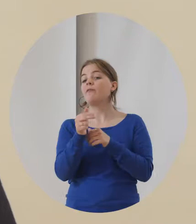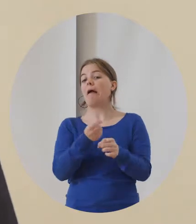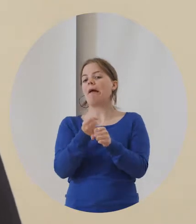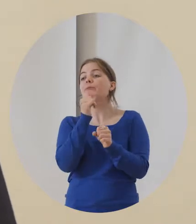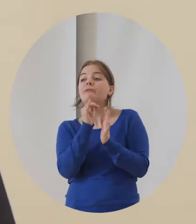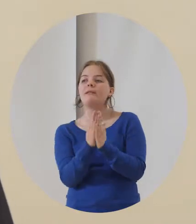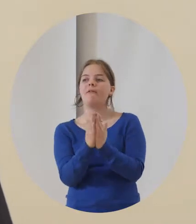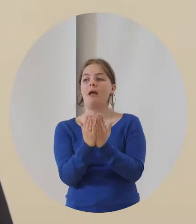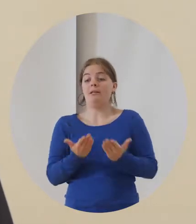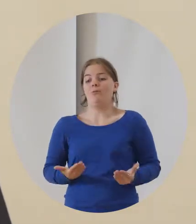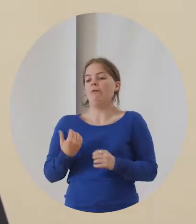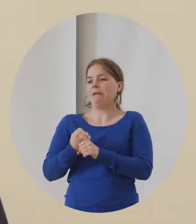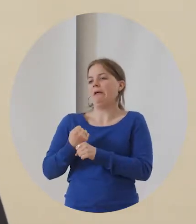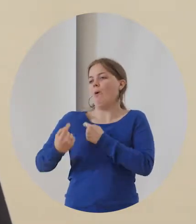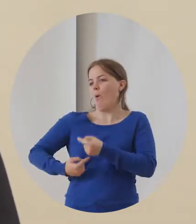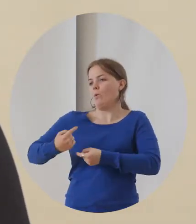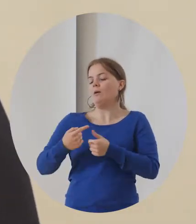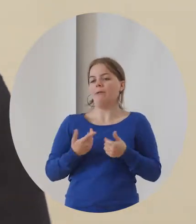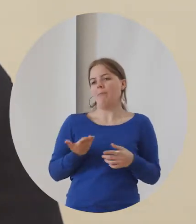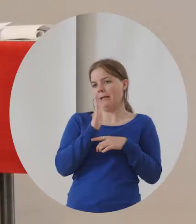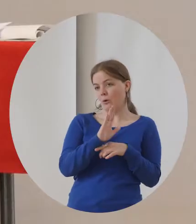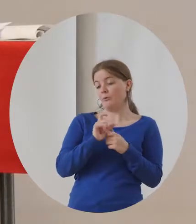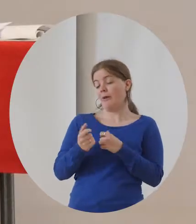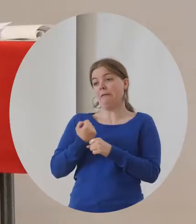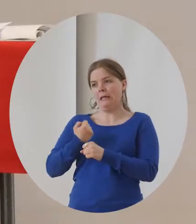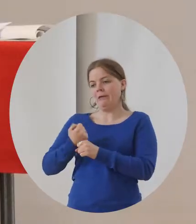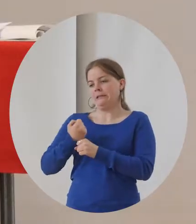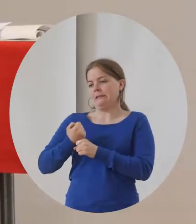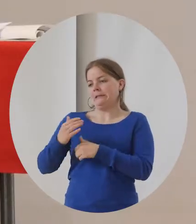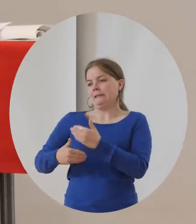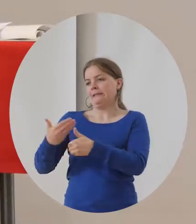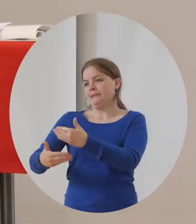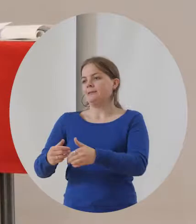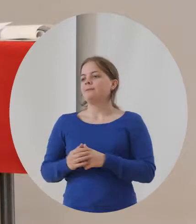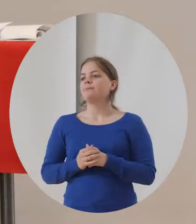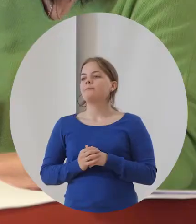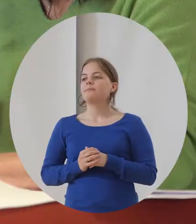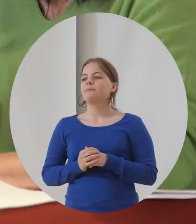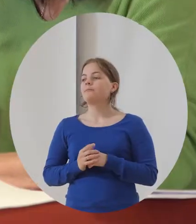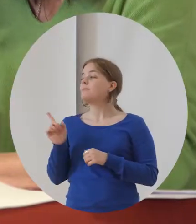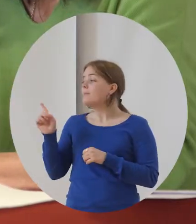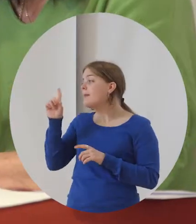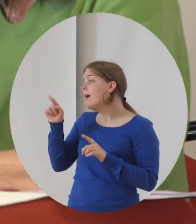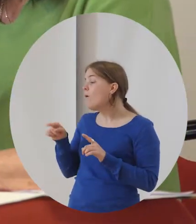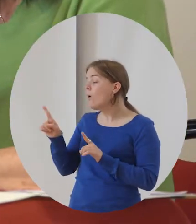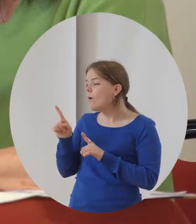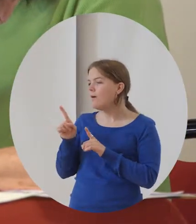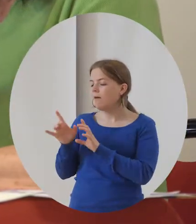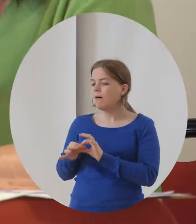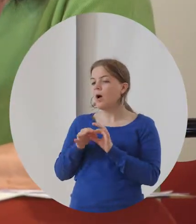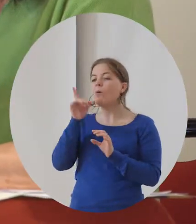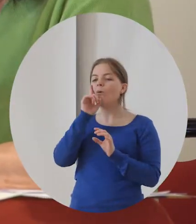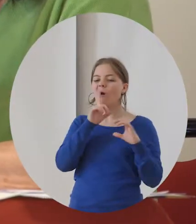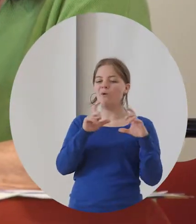c'est le gros travail actuel après cette présentation. Ça va être la suite. Mais il faut préciser que pourquoi des illustrations plutôt